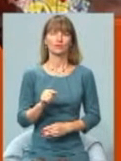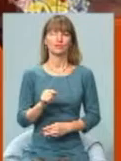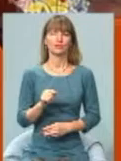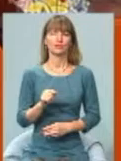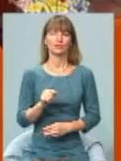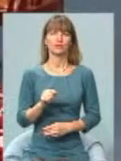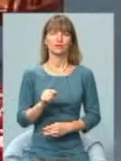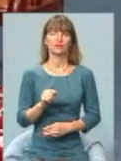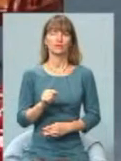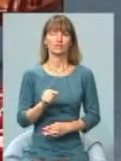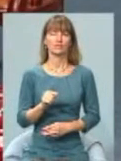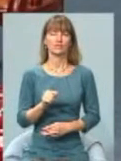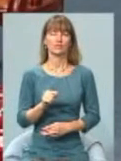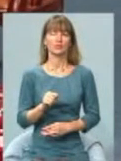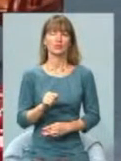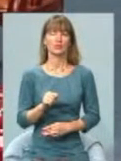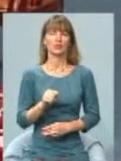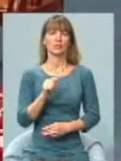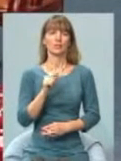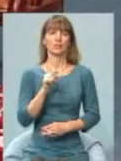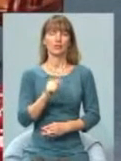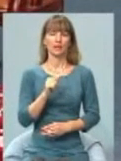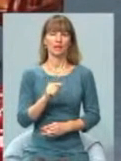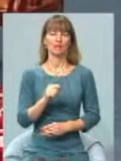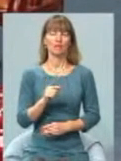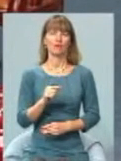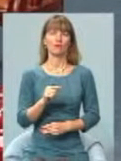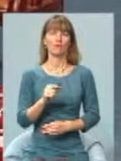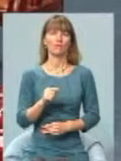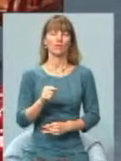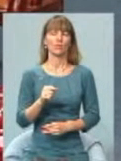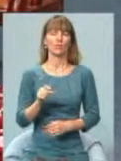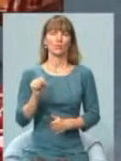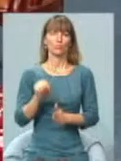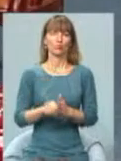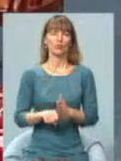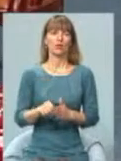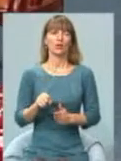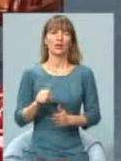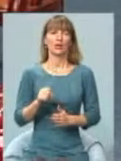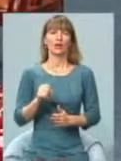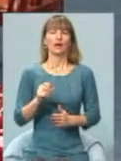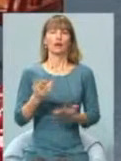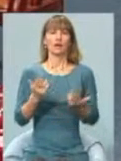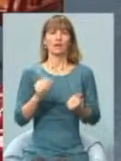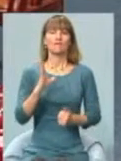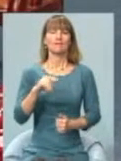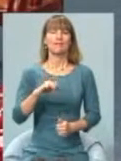присудили на казнь. Дійсно, така трагічна історія кохання. Дійсно, святий Валентин одружував